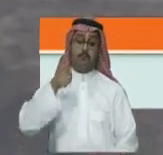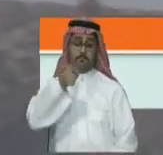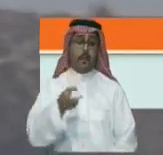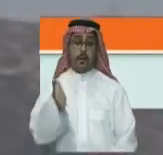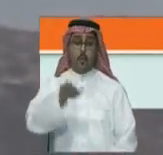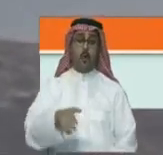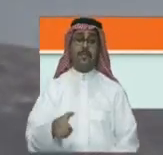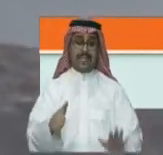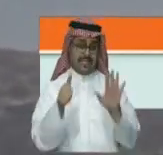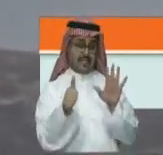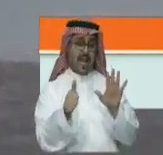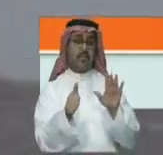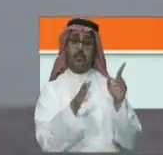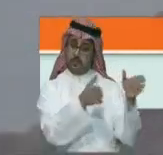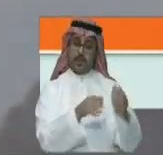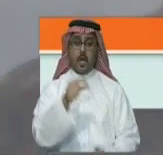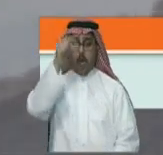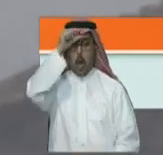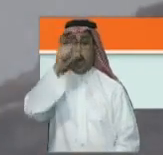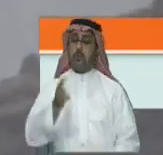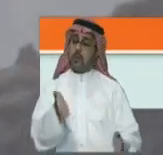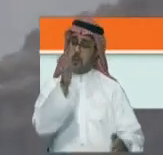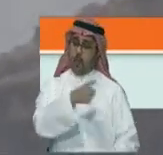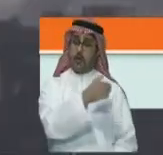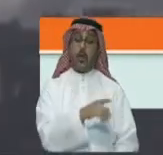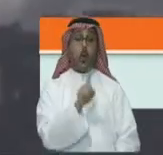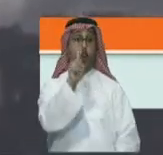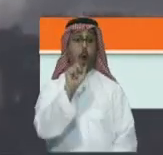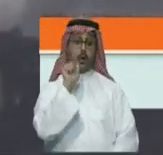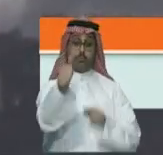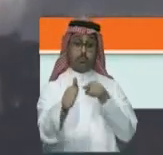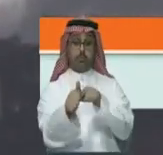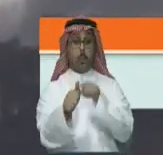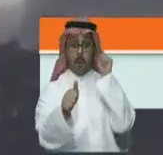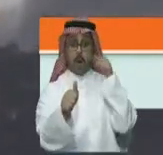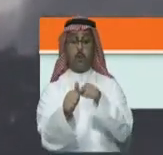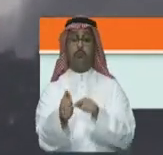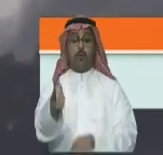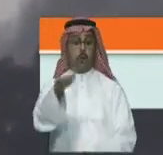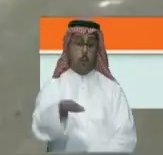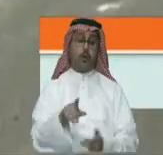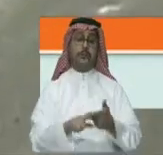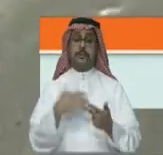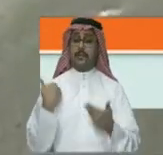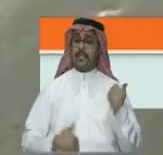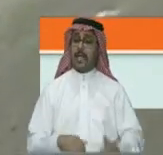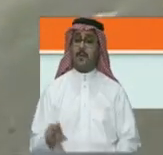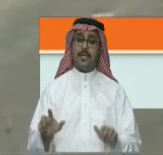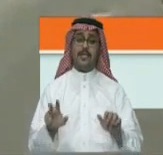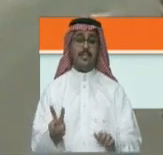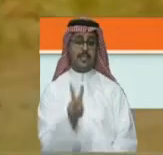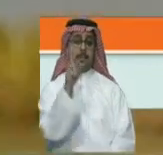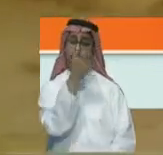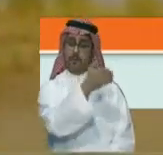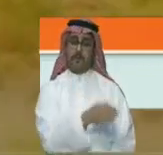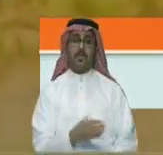مقتل 16 من عناصر ميليشيا الحوثي من بينهم قياديان بارزانة وجرح 7 آخرين. وقد